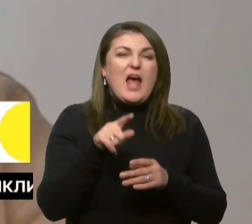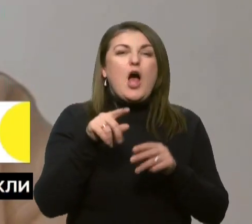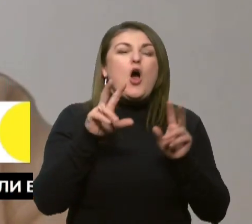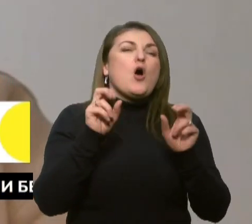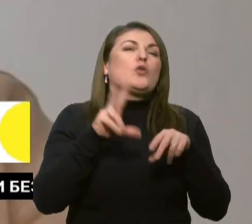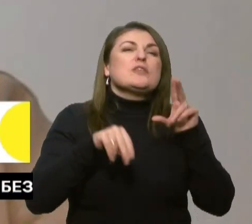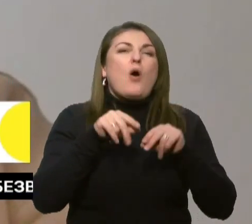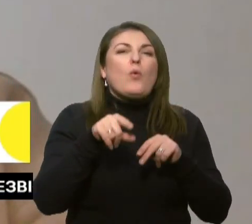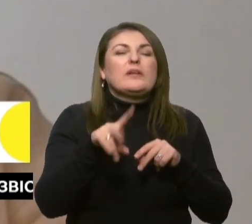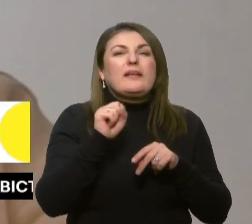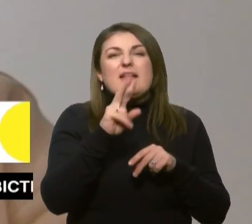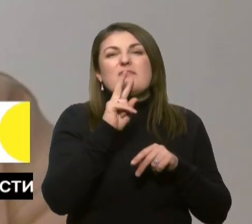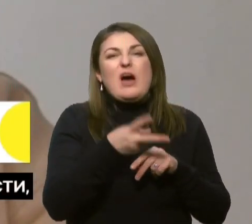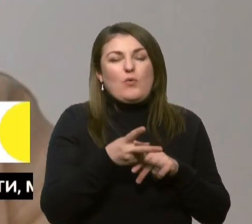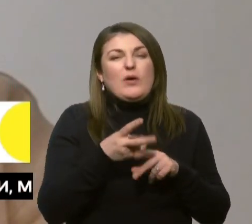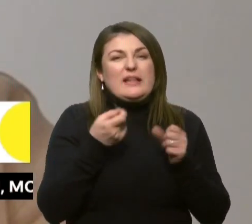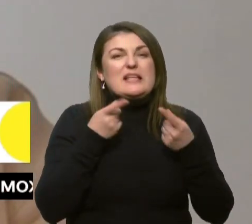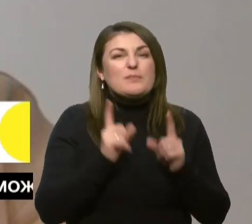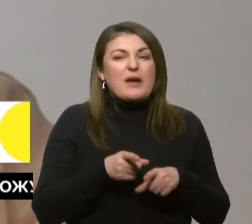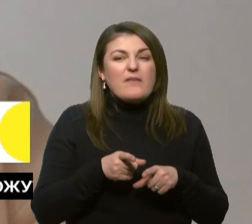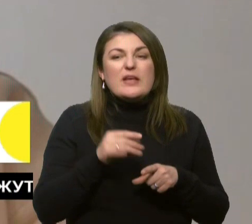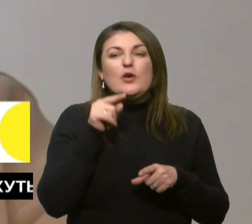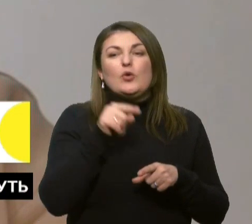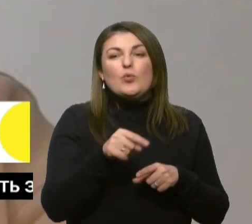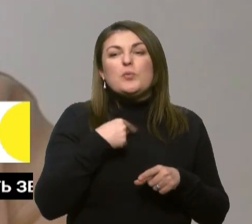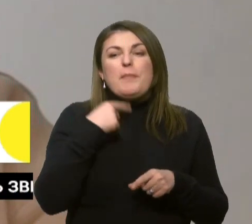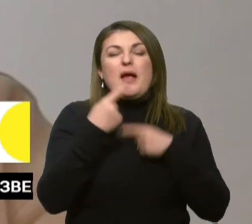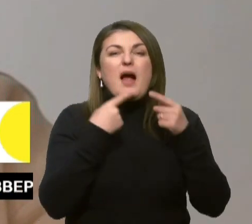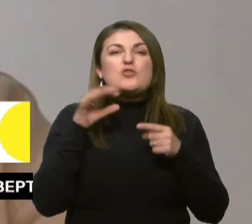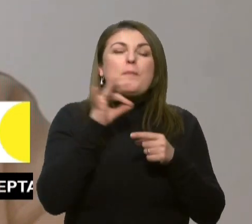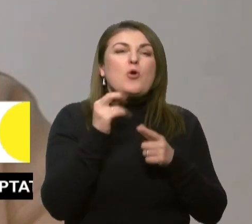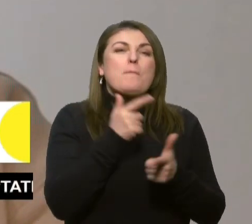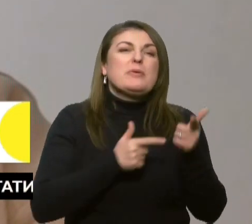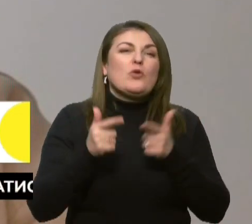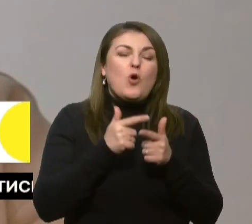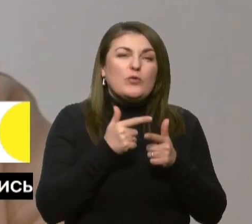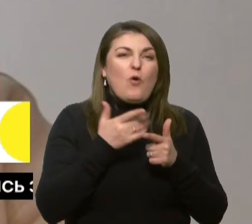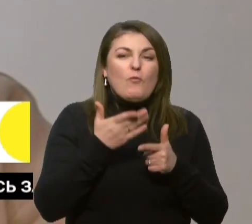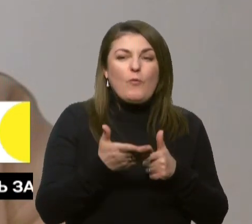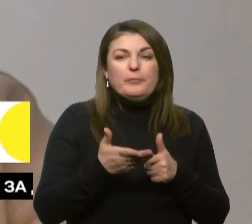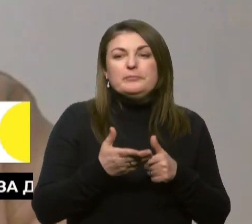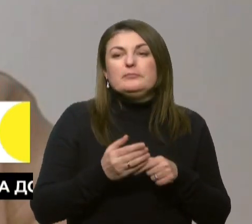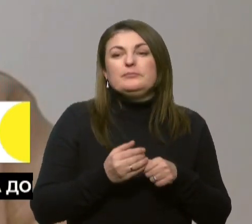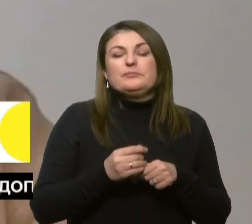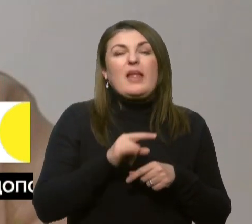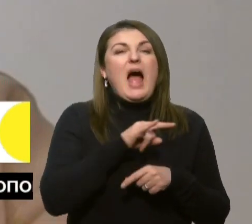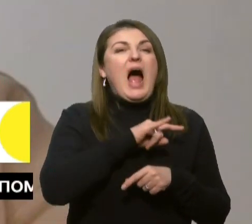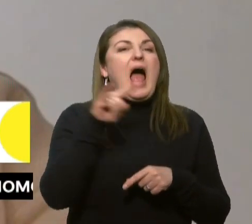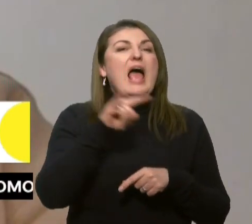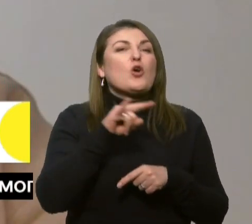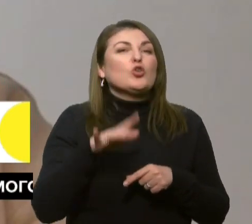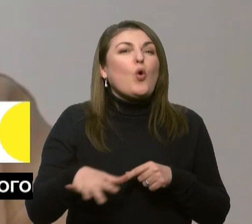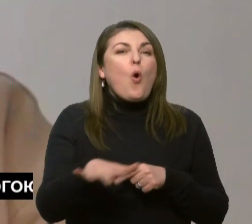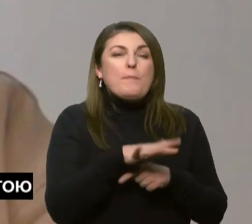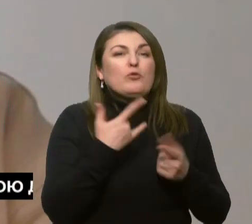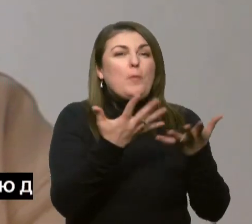на 2 роки, насправді. І тут ми кажемо про підготовку безпосередньо аеродромів до прийняття